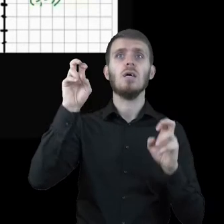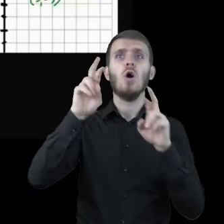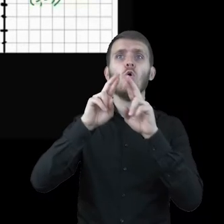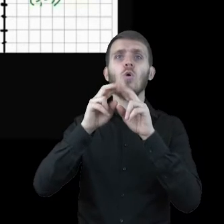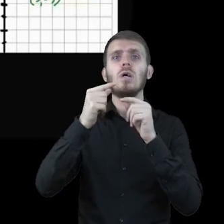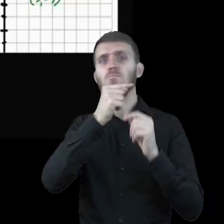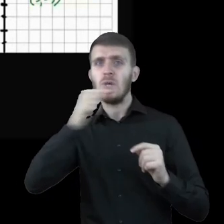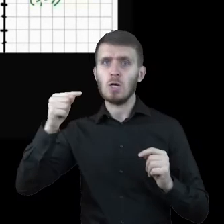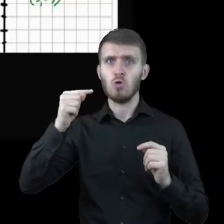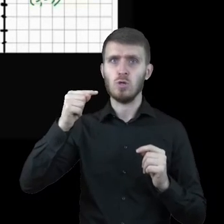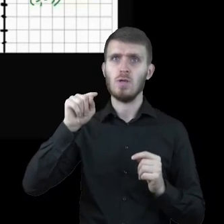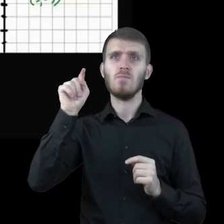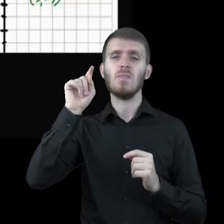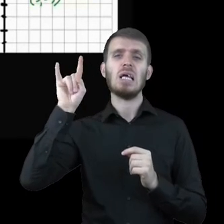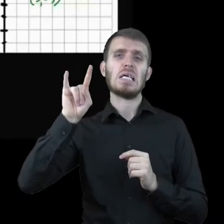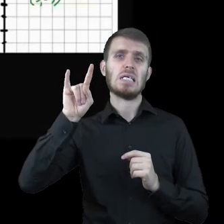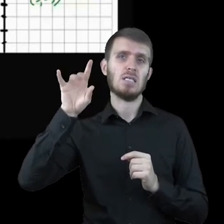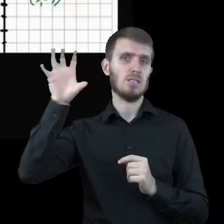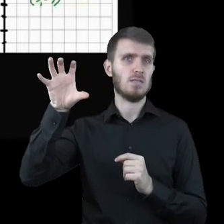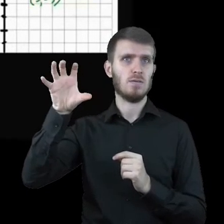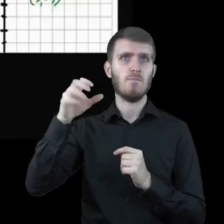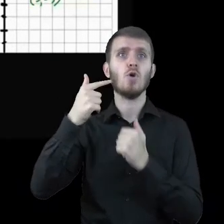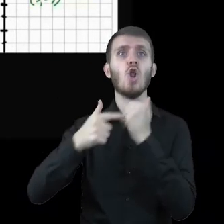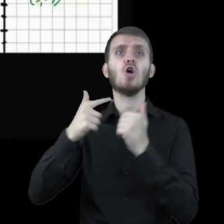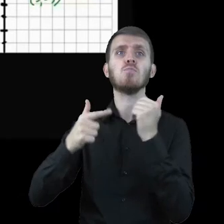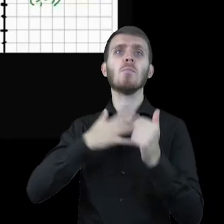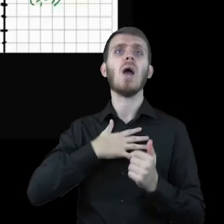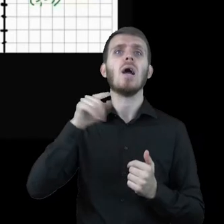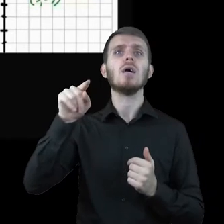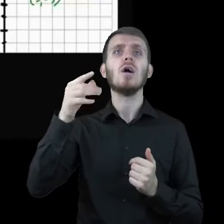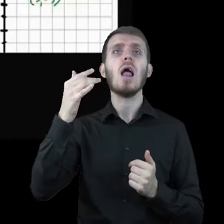minus 3.